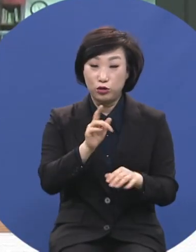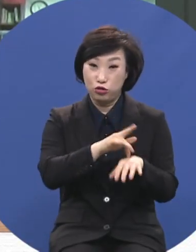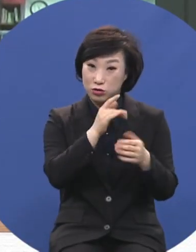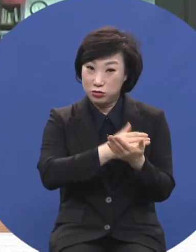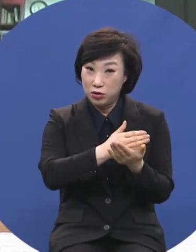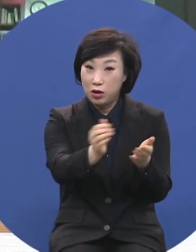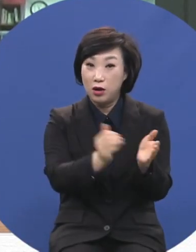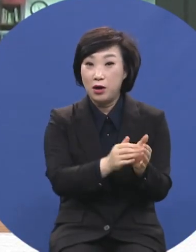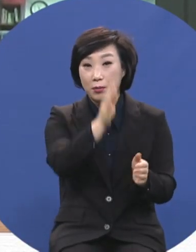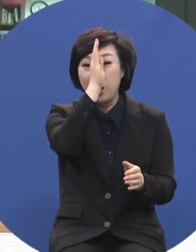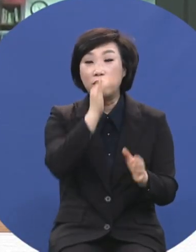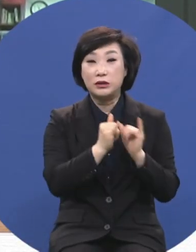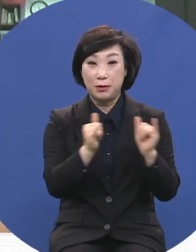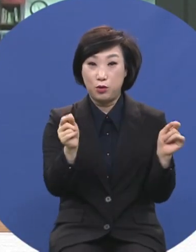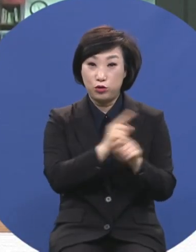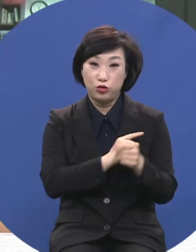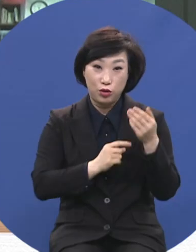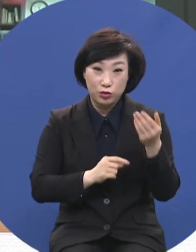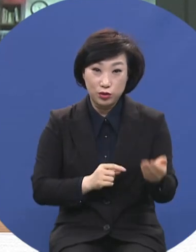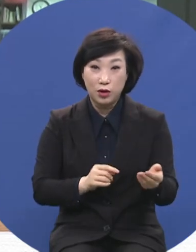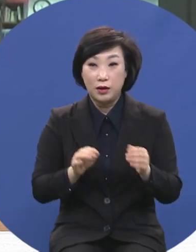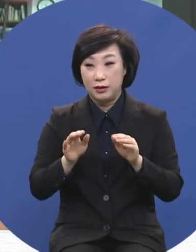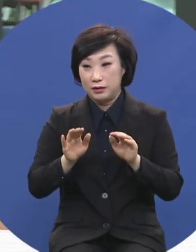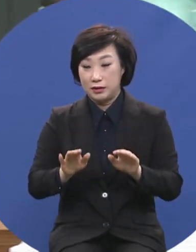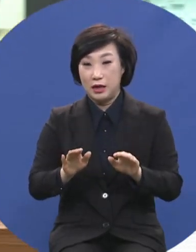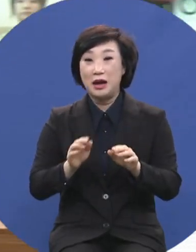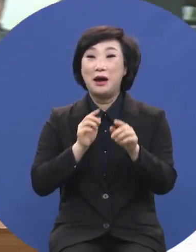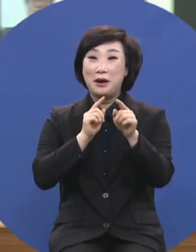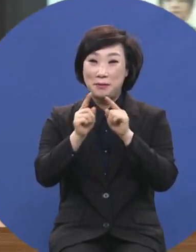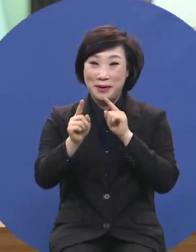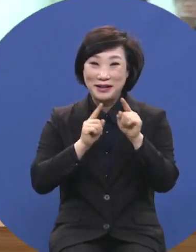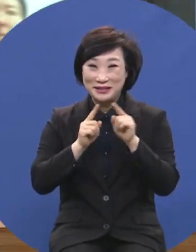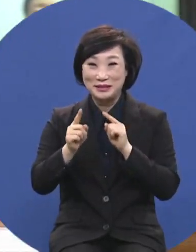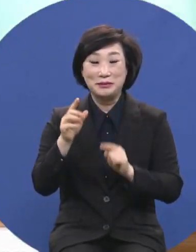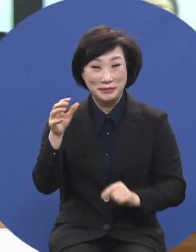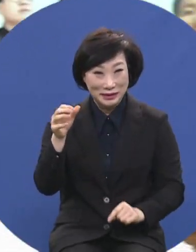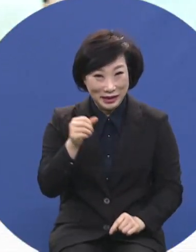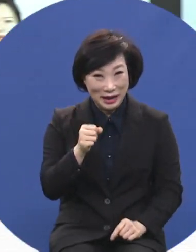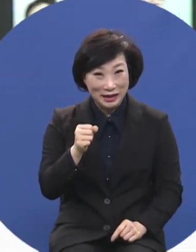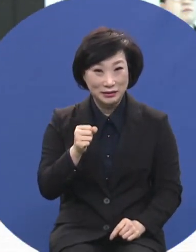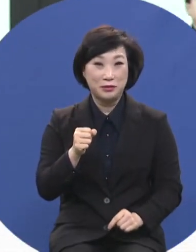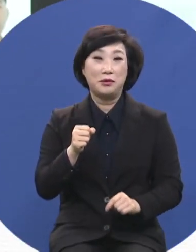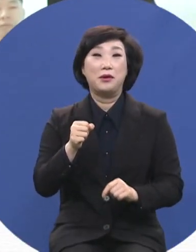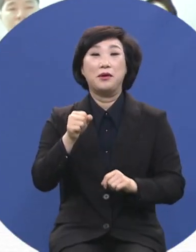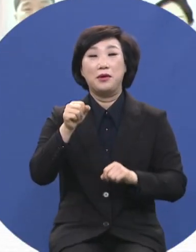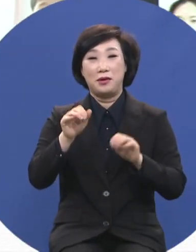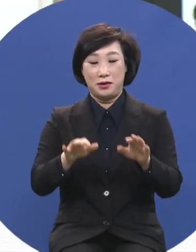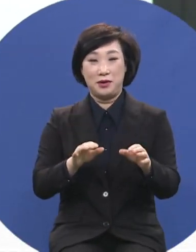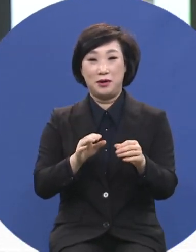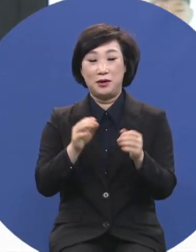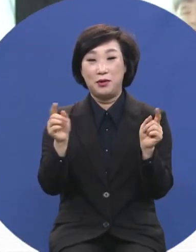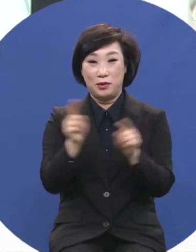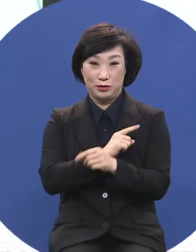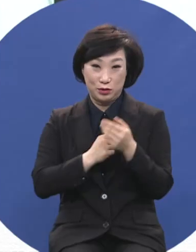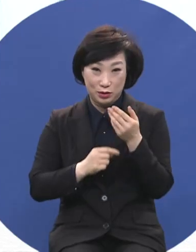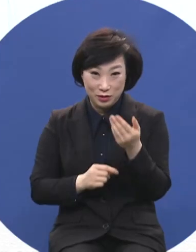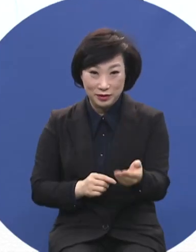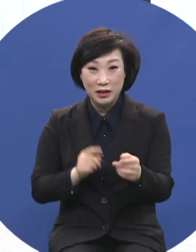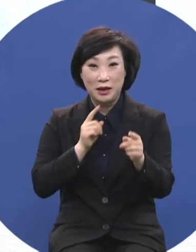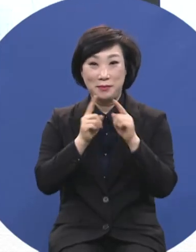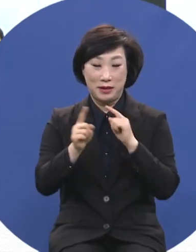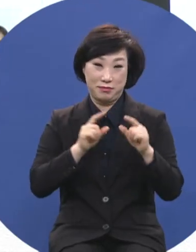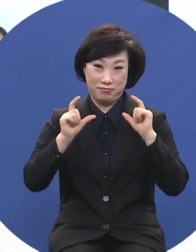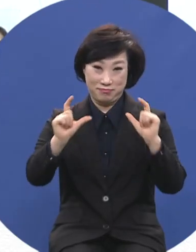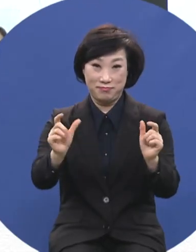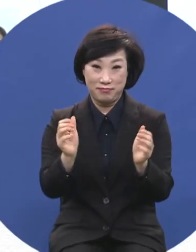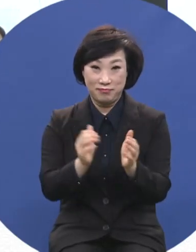쫓아내고 병든 자를 고쳤다고 했는데 말씀으로 하셨다. 말씀으로